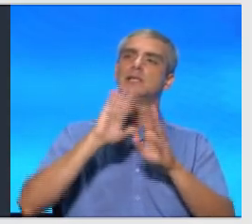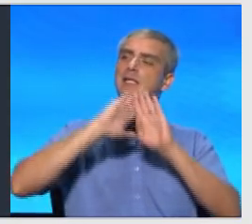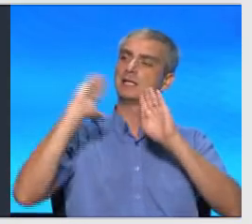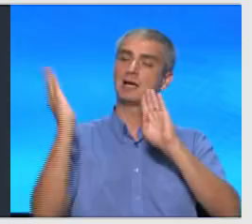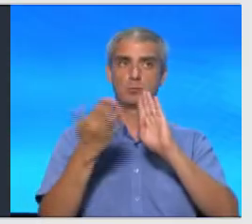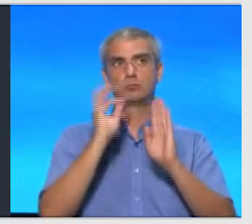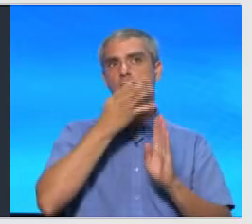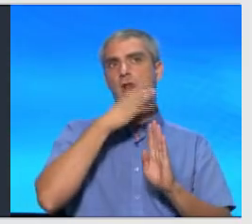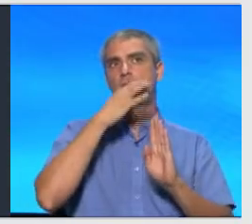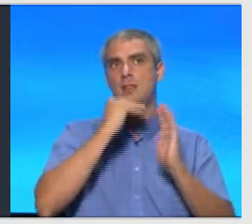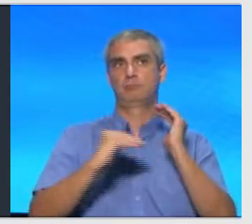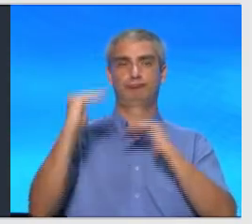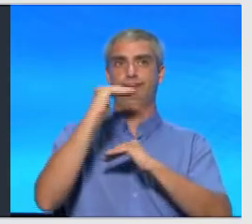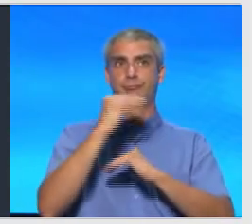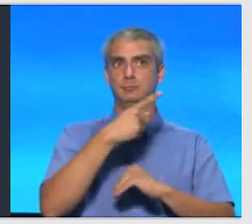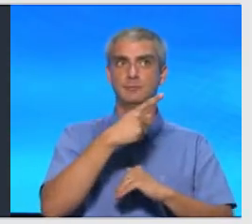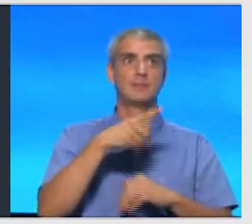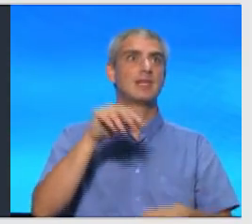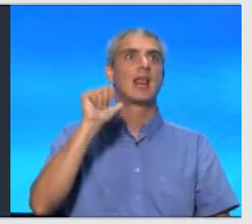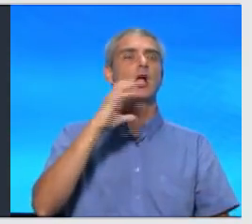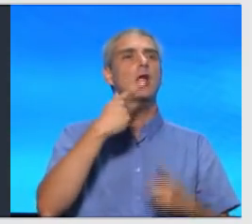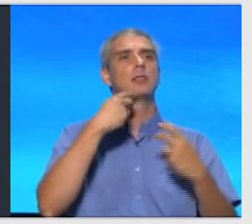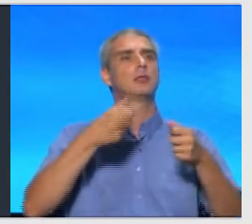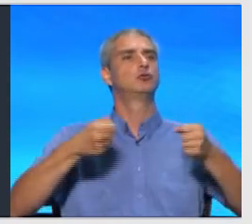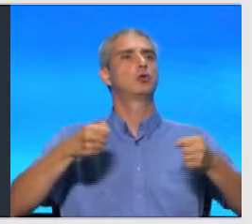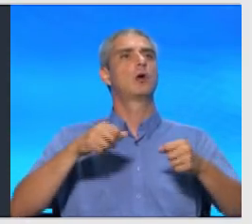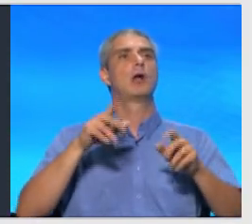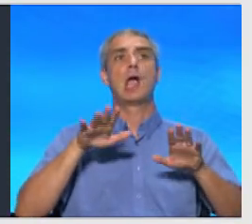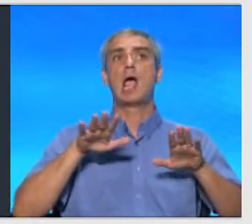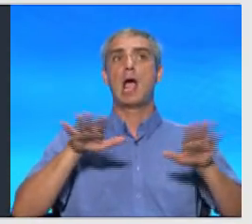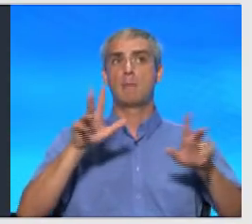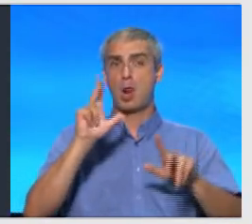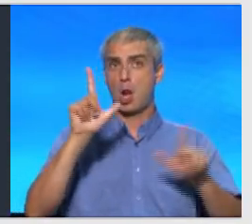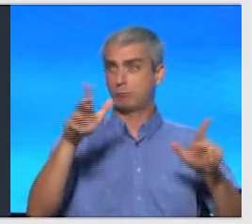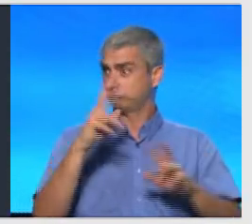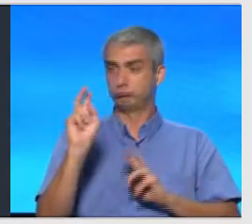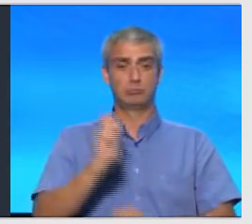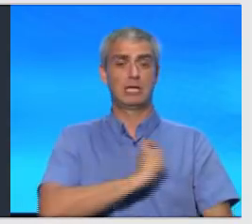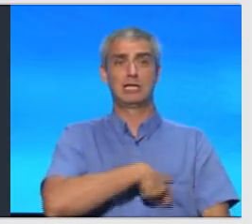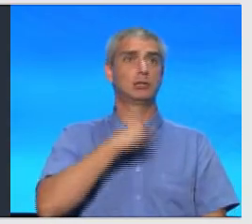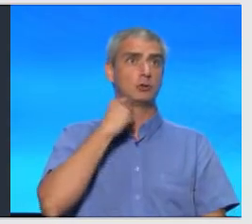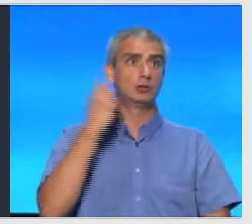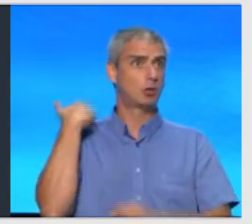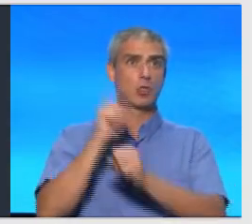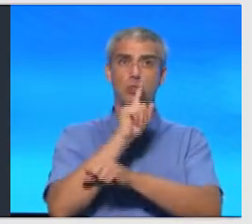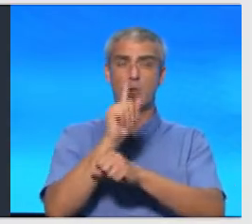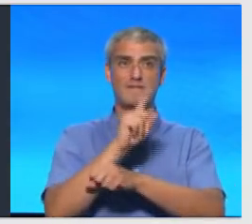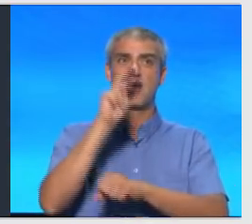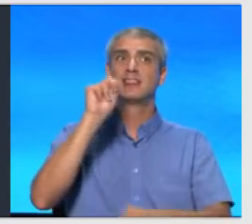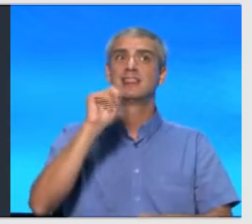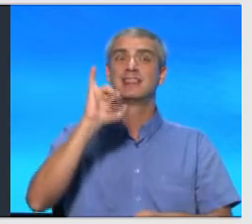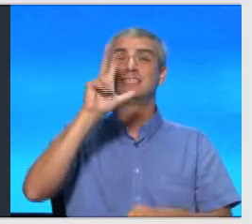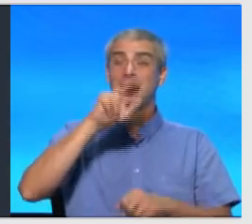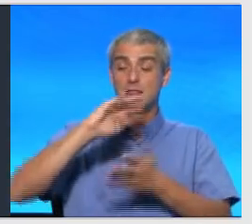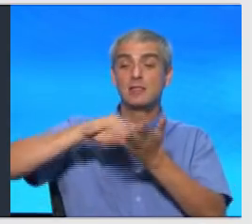כדי לשדרגו. אלי כהן, הבעלים של שוק רמלה לוד, אנחנו נקראנו על ידי עיריית ראשון לציון בתקופתו של ניצן ובאישורו